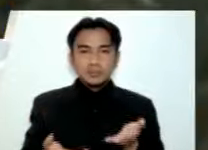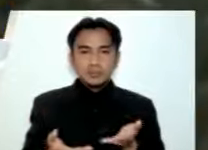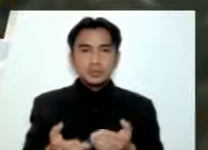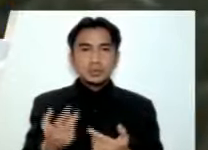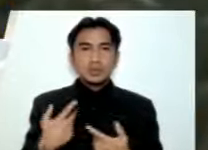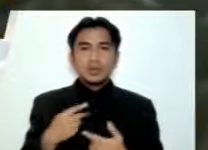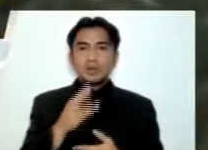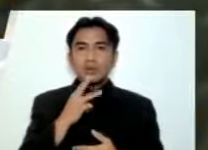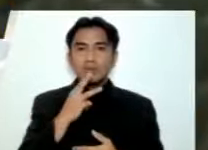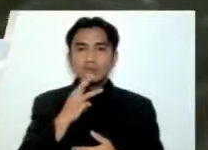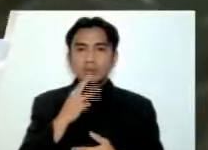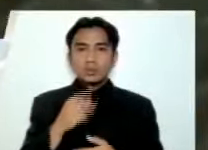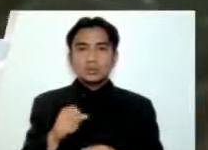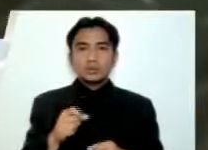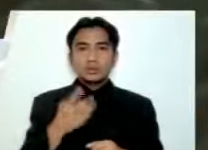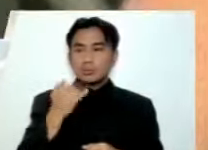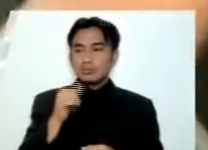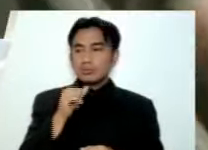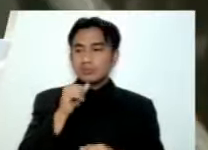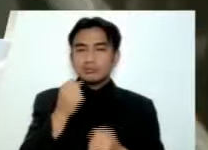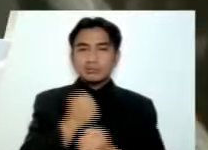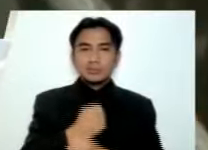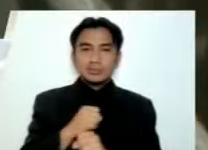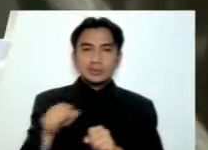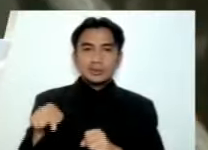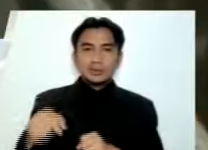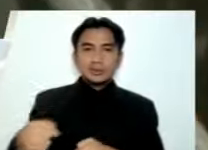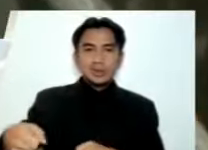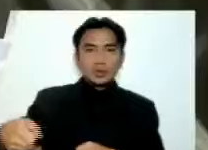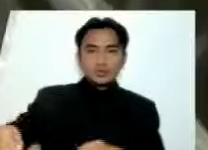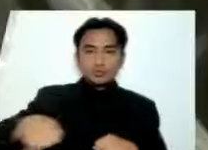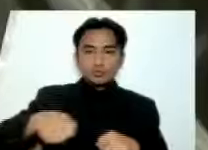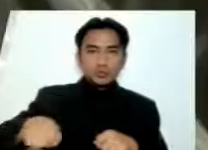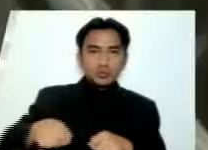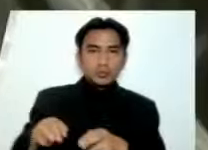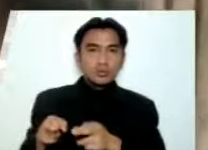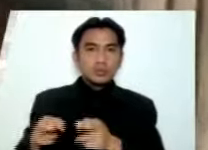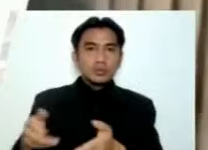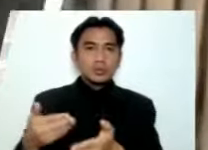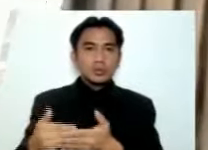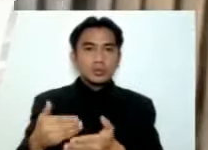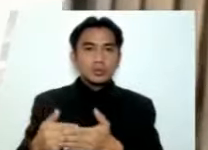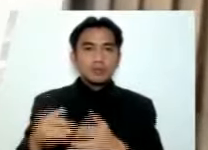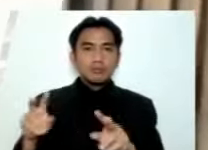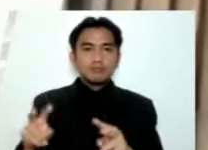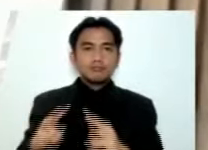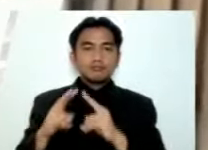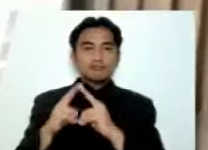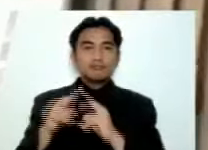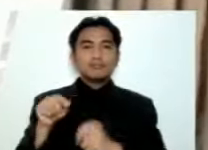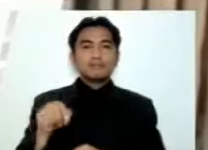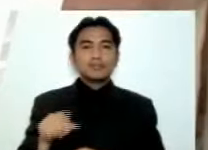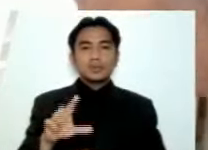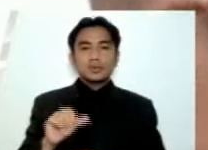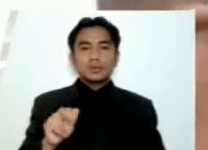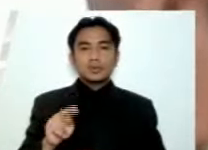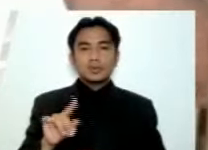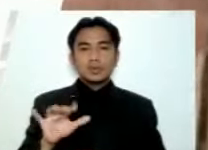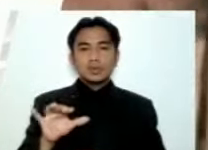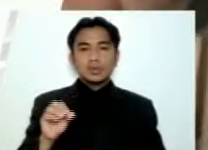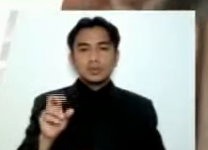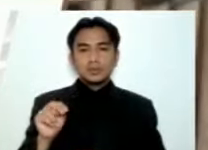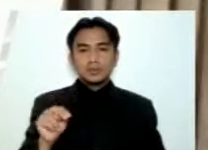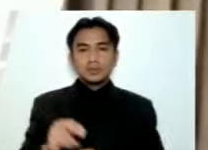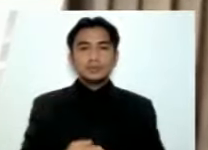hindi ligtas ang tubig sa pinagkukunan nilang ilog malapit sa Bulkang Canlaon. Nisunan namon nga ako sa babaw ng isang bulkan,